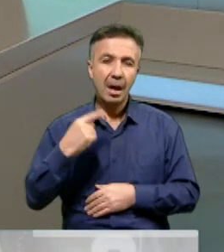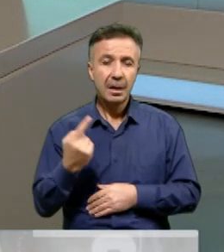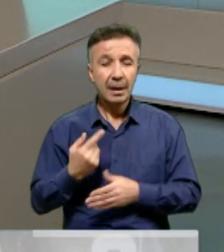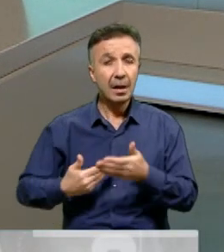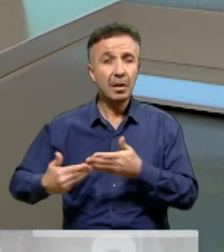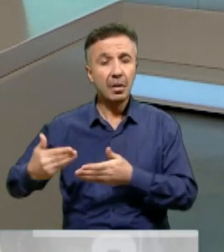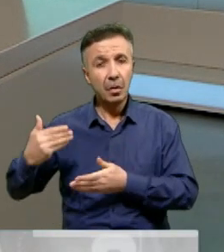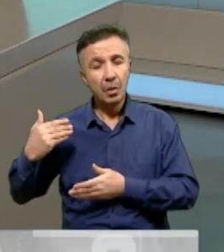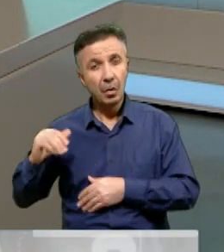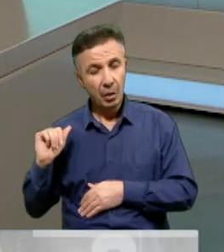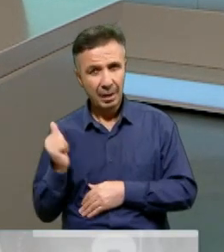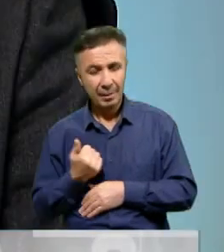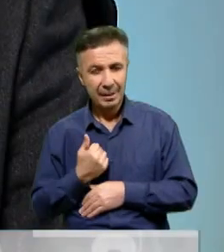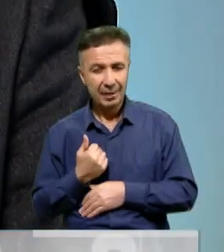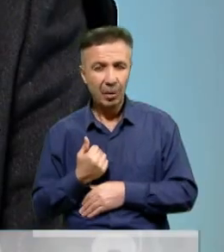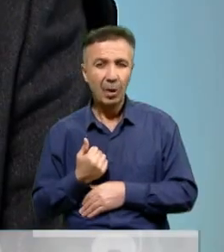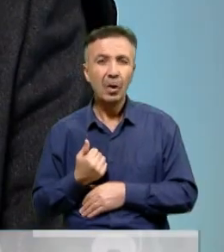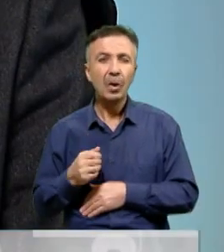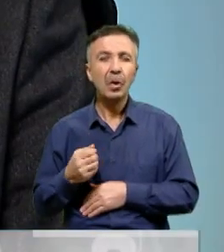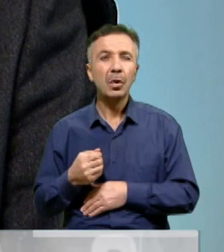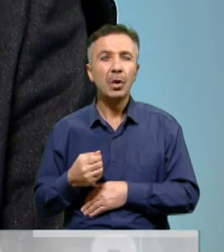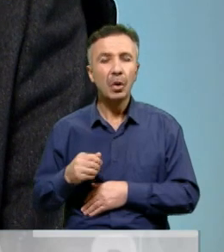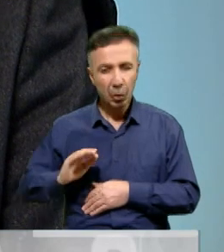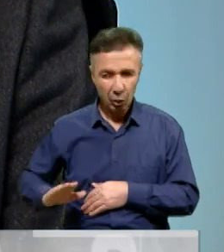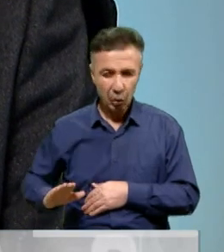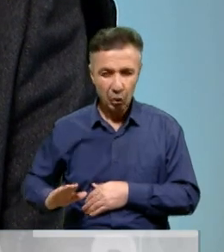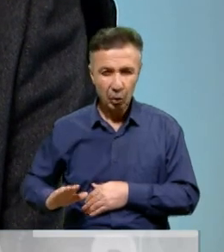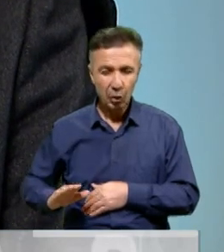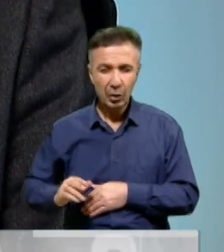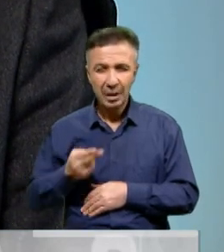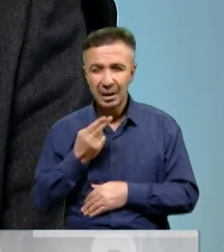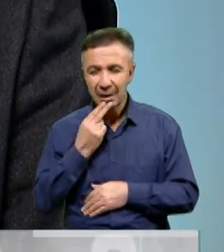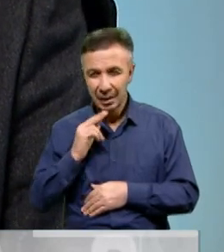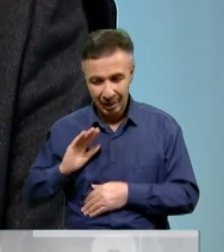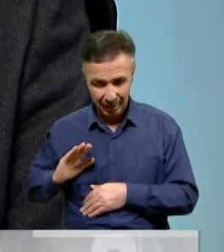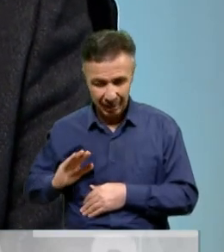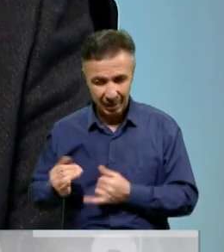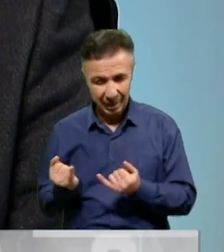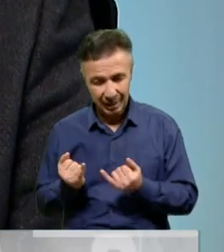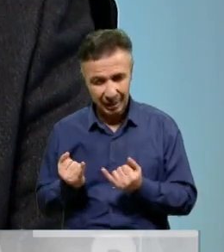önemlisi Cenab-ı Allah o küçük kız kardeşimizi, o erkek kardeşimizi